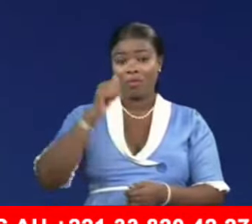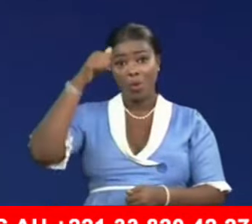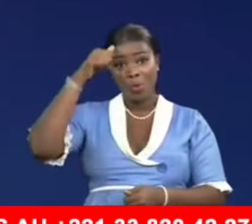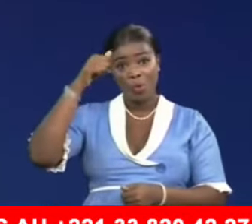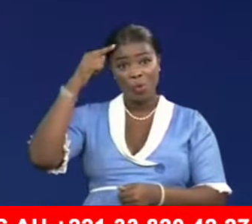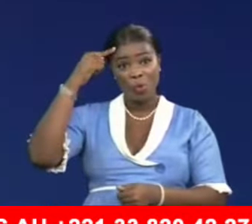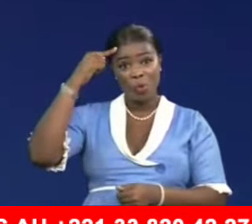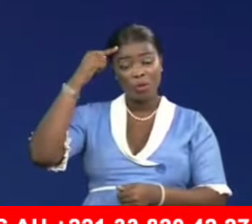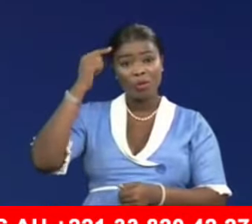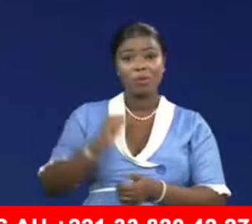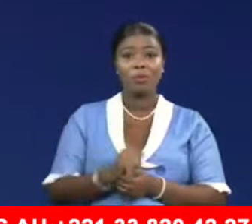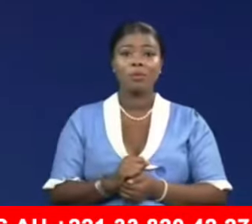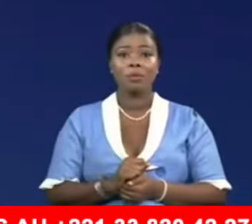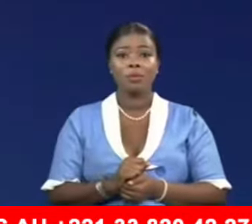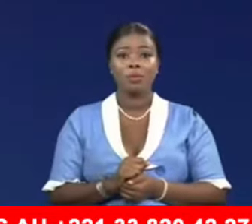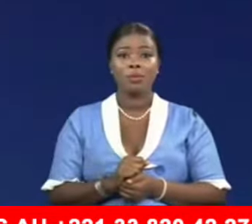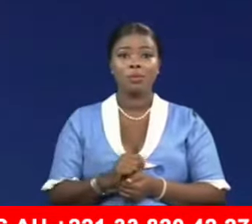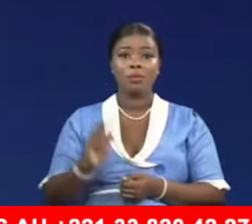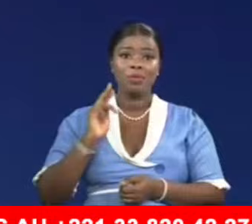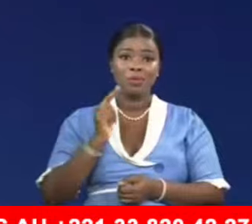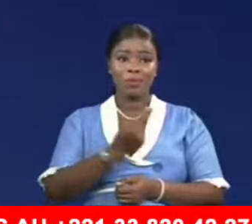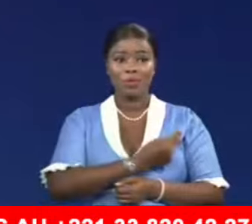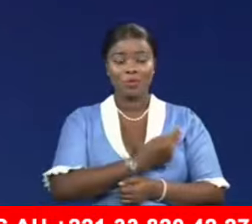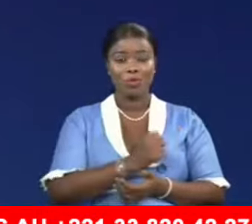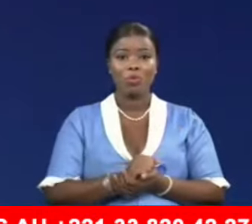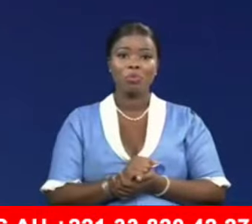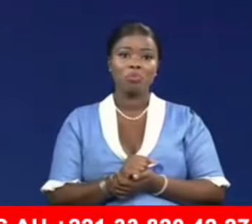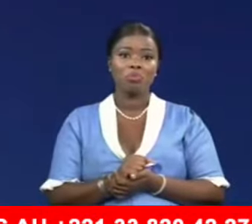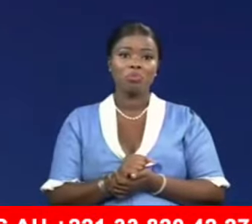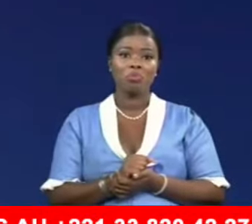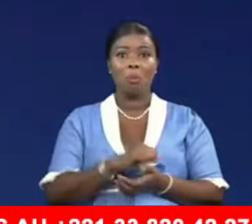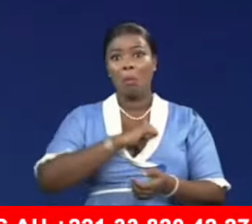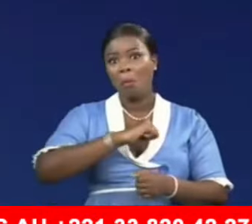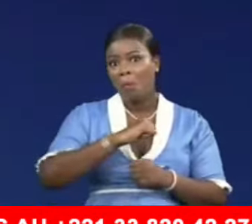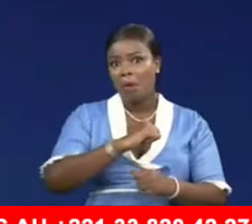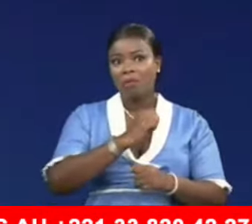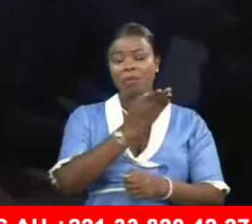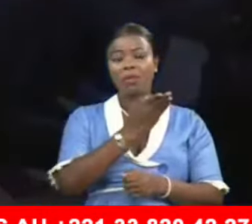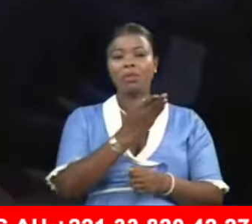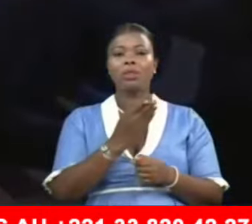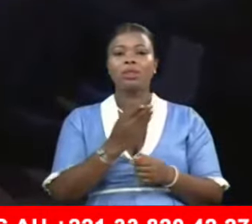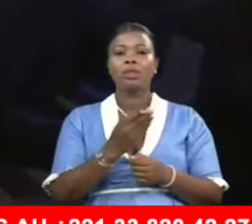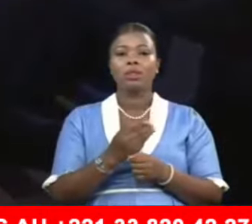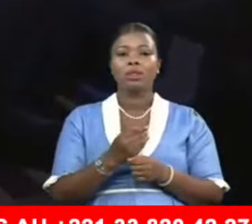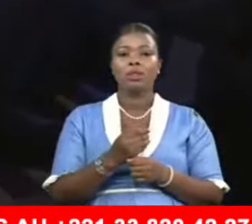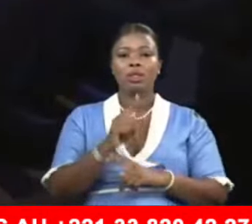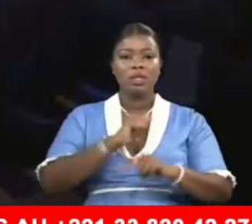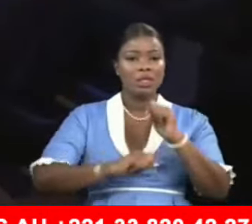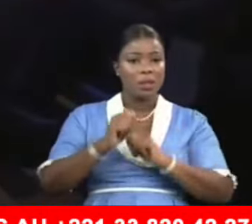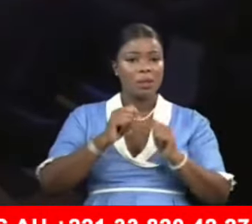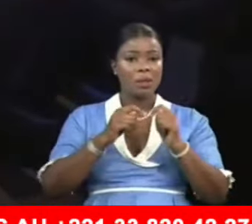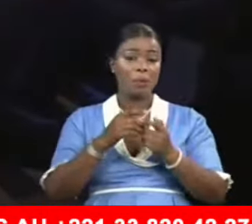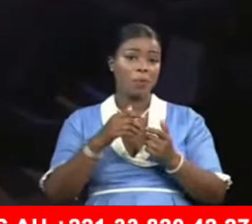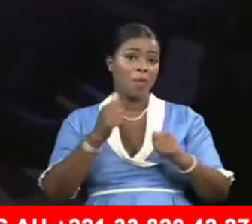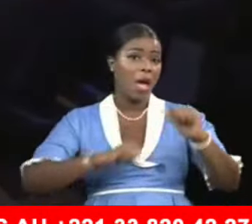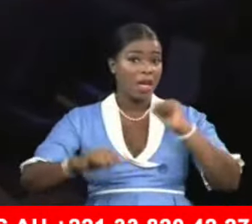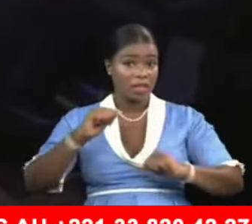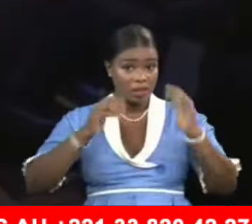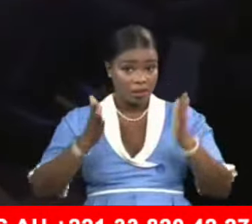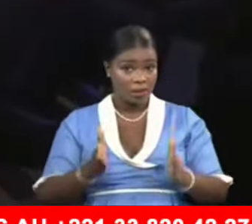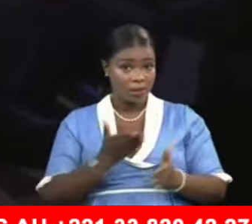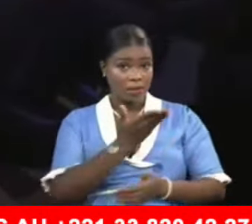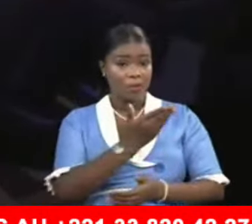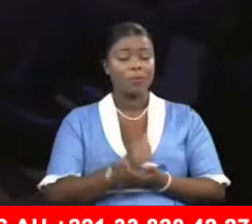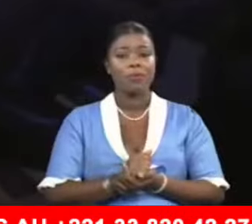que nos talentueux artistes qui viennent de présenter ont pratiquement résolu